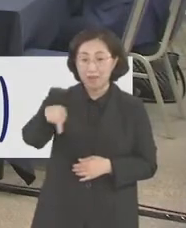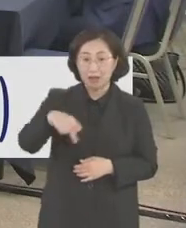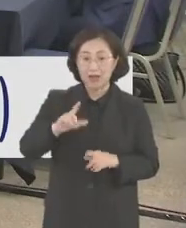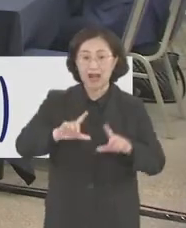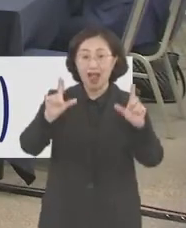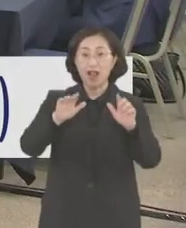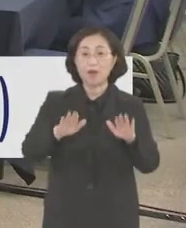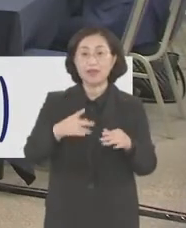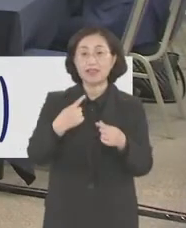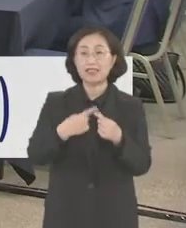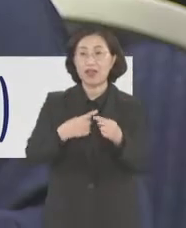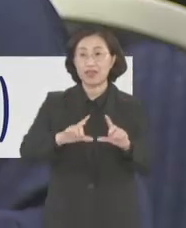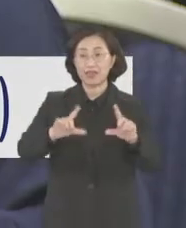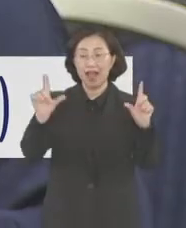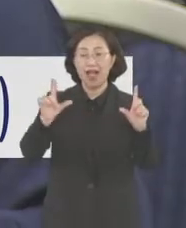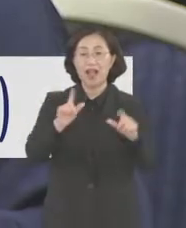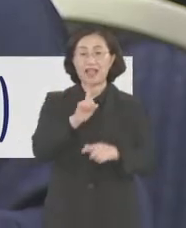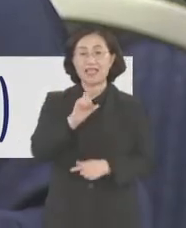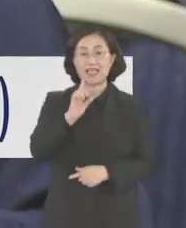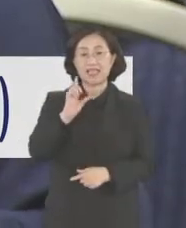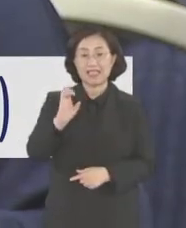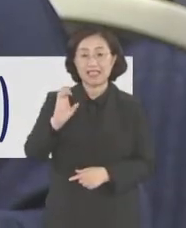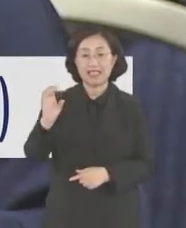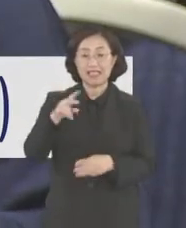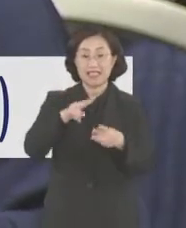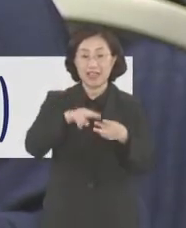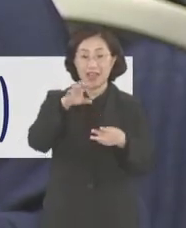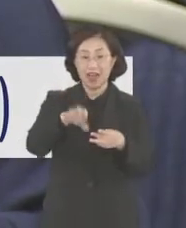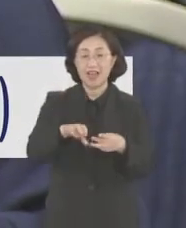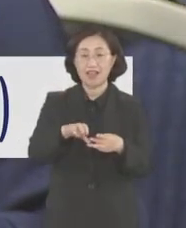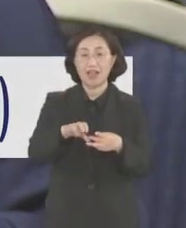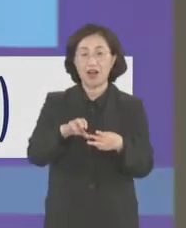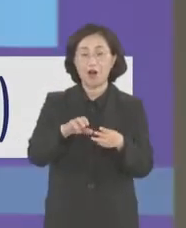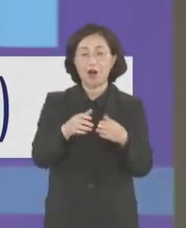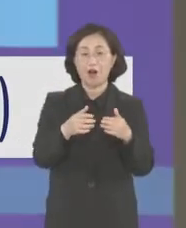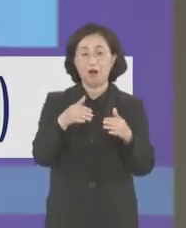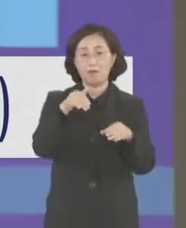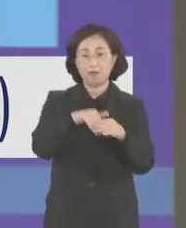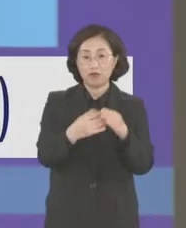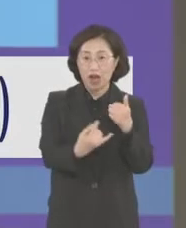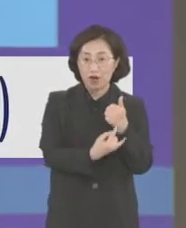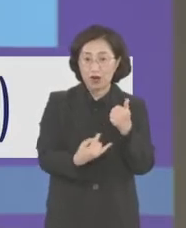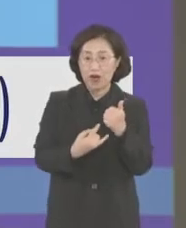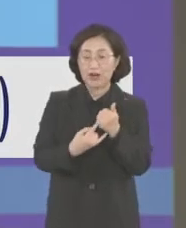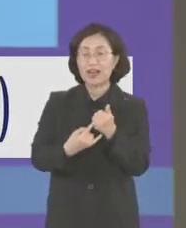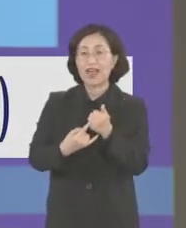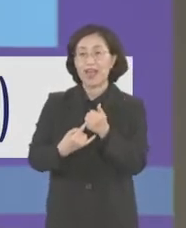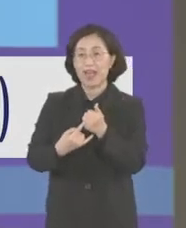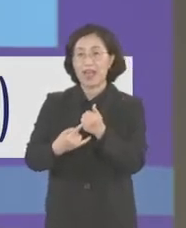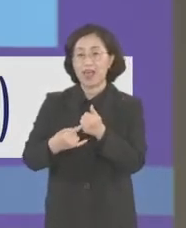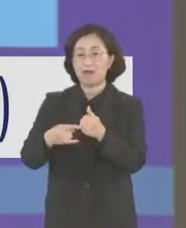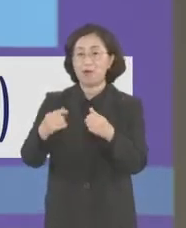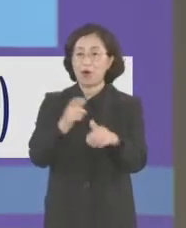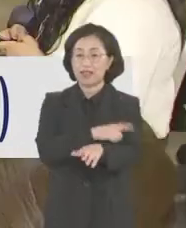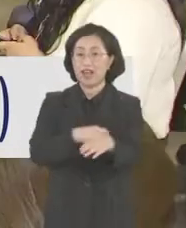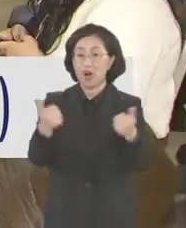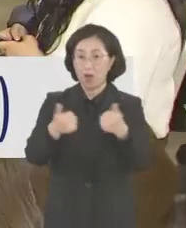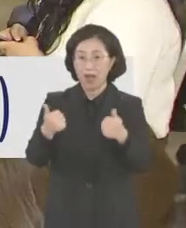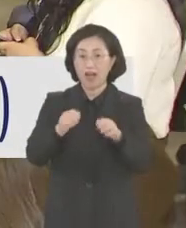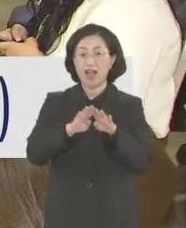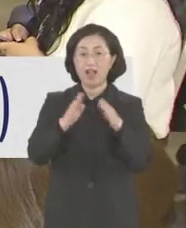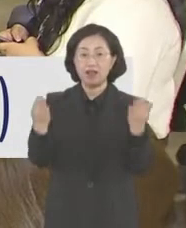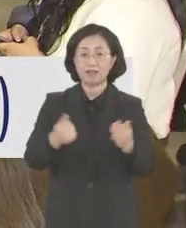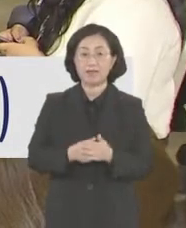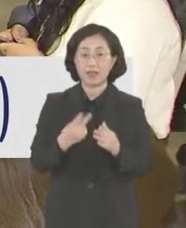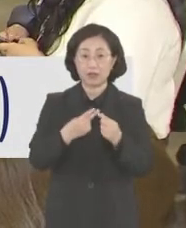날인 첫날인 오늘은 대전 컨벤션 센터에서 지부 문화위원회와 재정위원회 이사회 등이 열렸습니다. 둘째